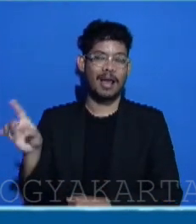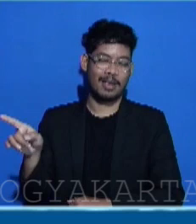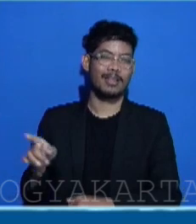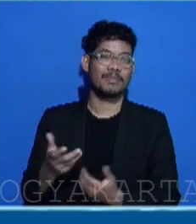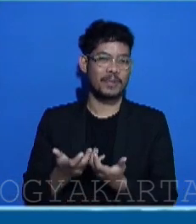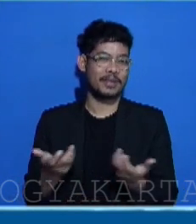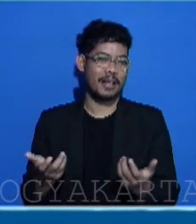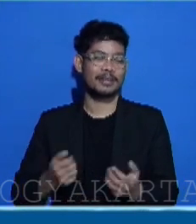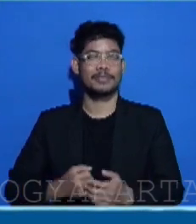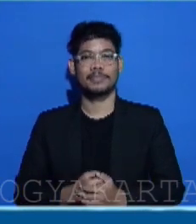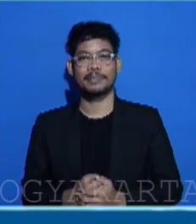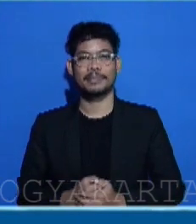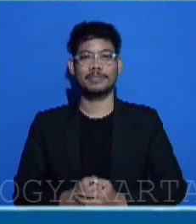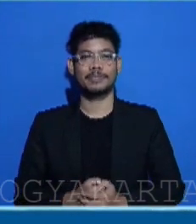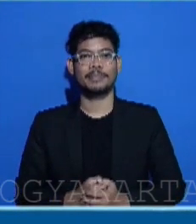ini tidak dibuat